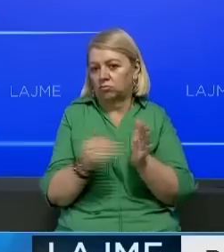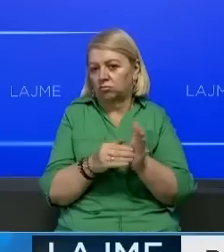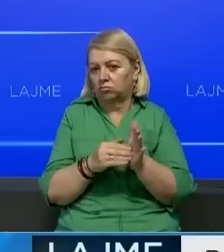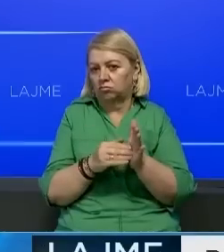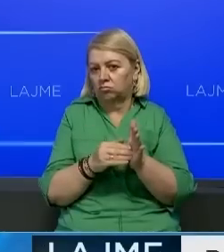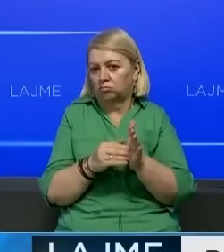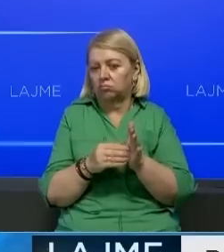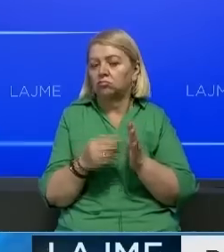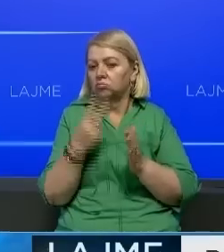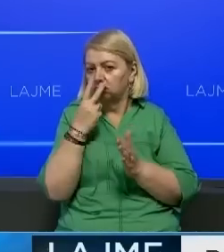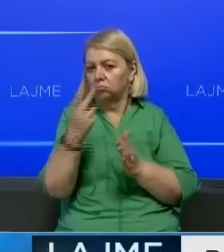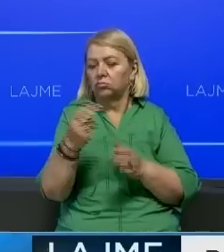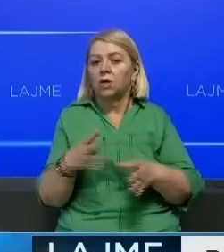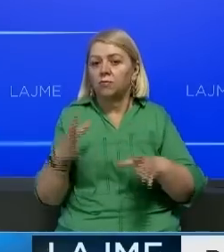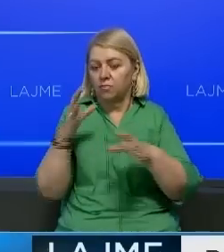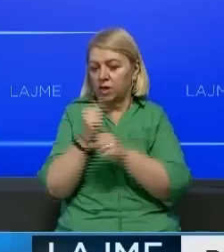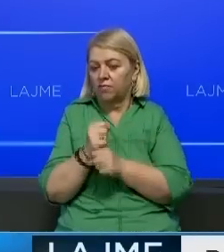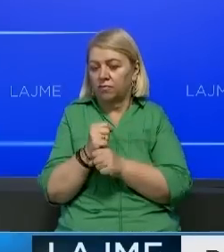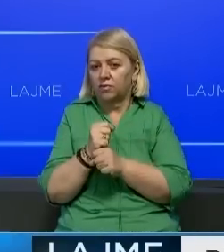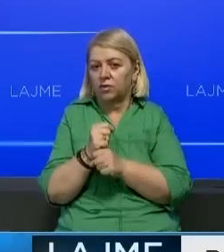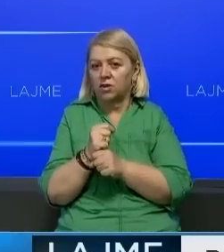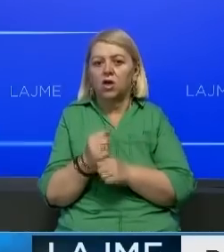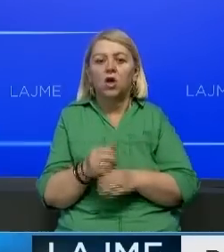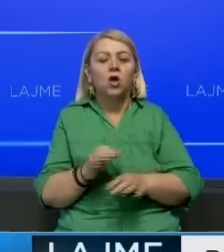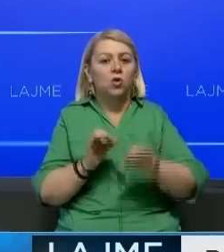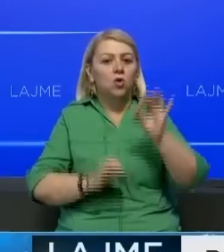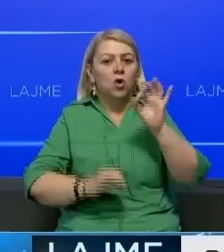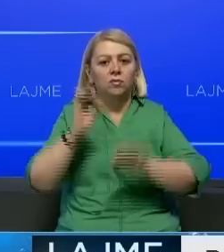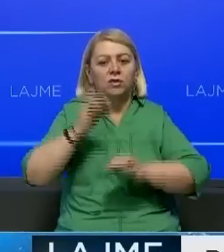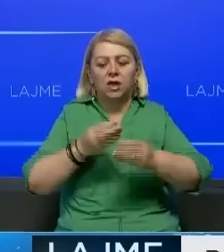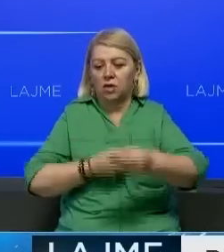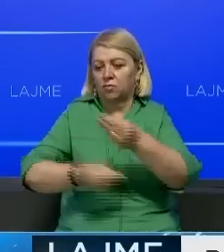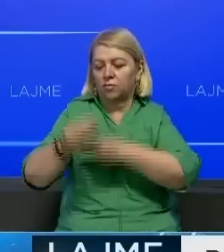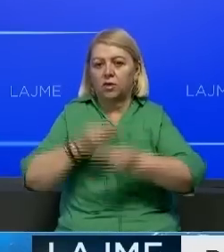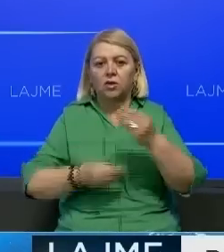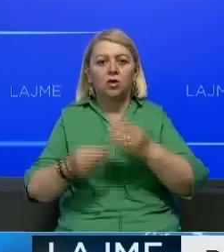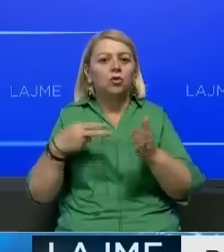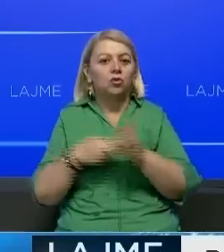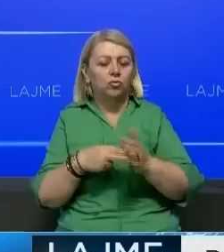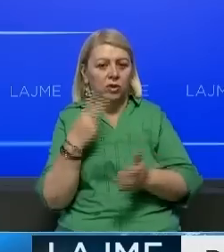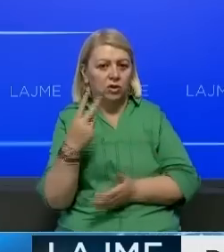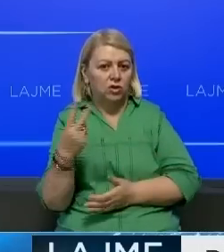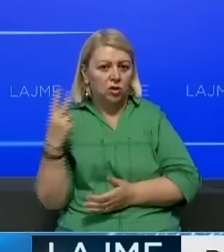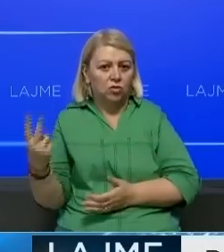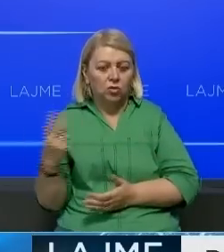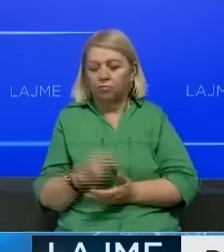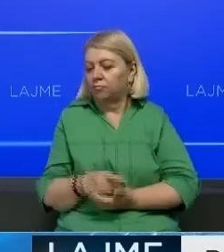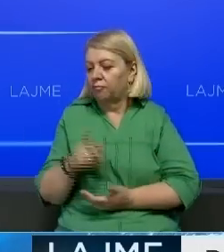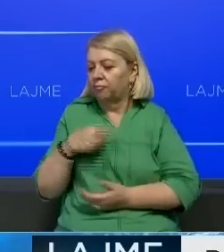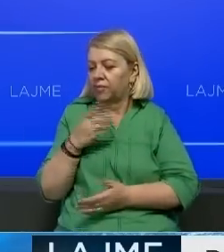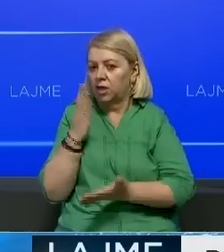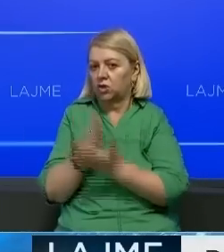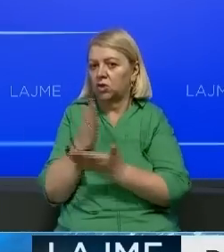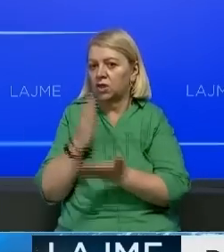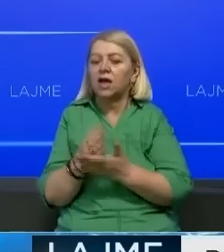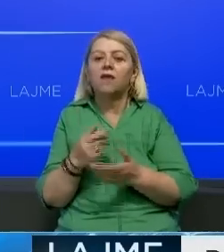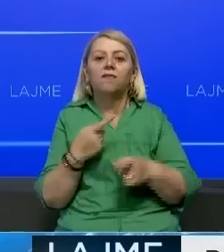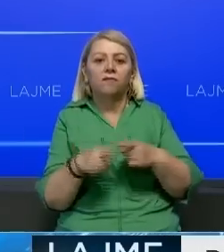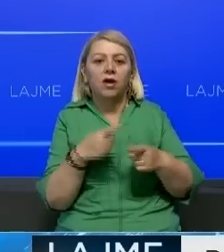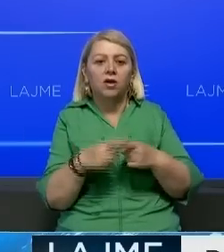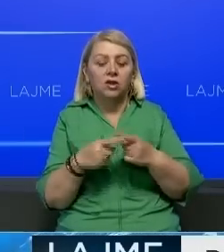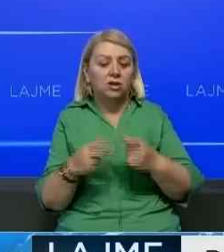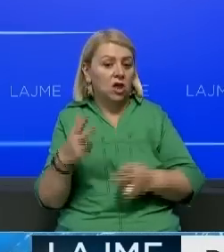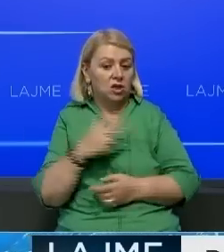bëhet një parashikim përfundimtar për sa i përket normës së rritjes ekonomike për vitin 2022. Ai thotë se gjithçka do të varet nga ardhja